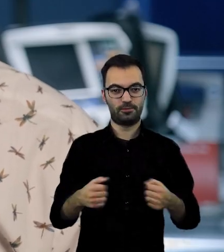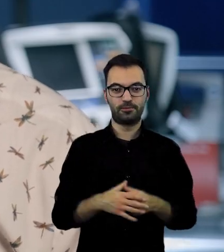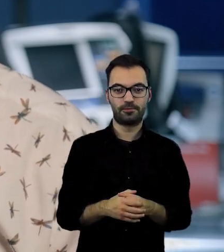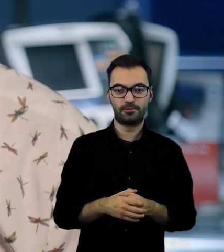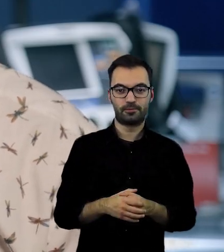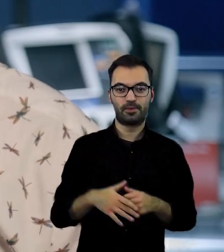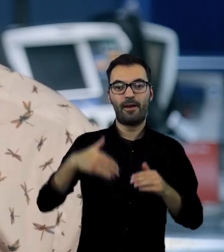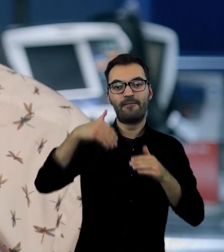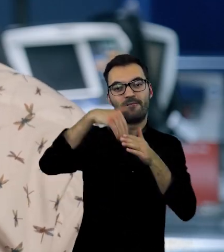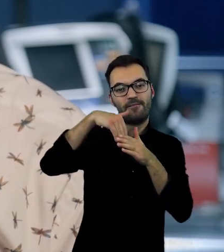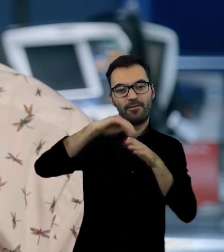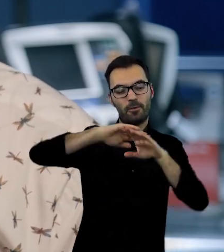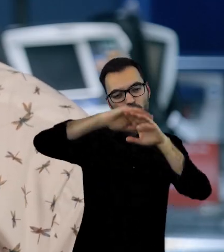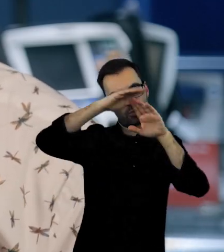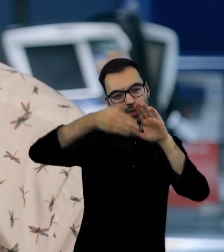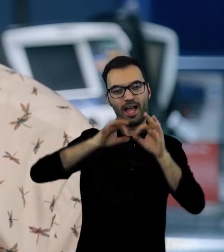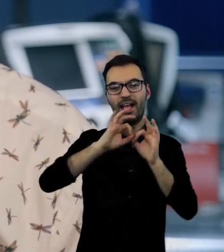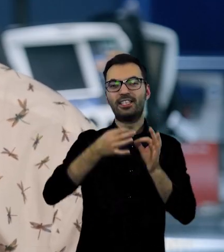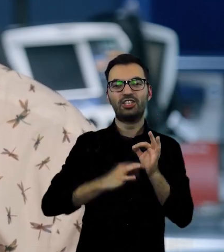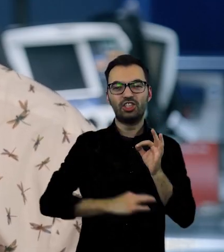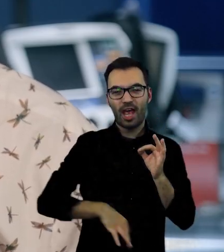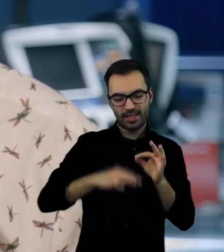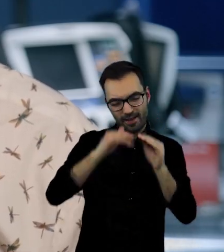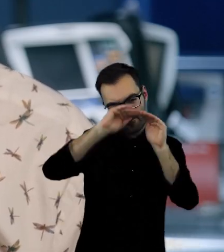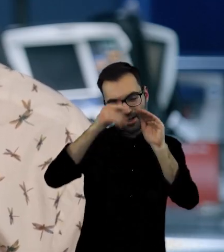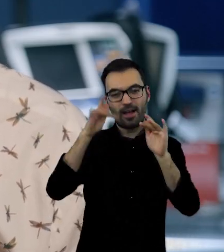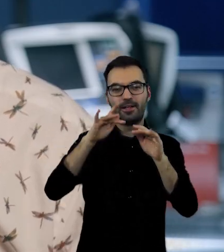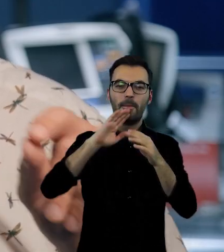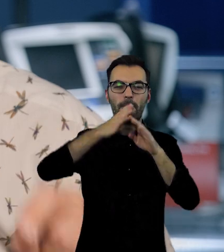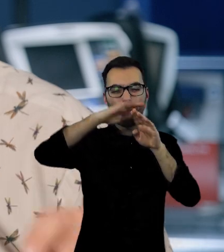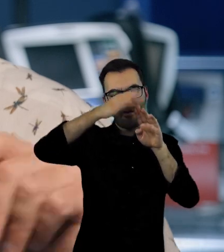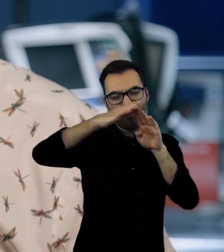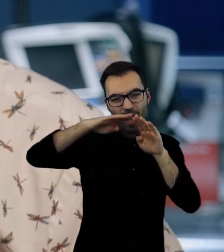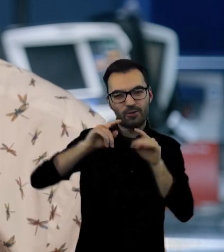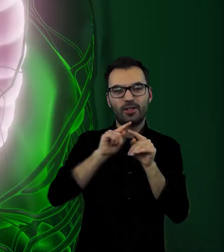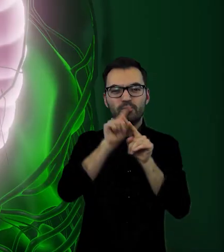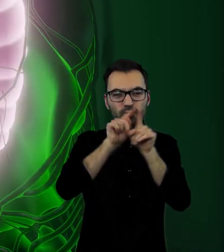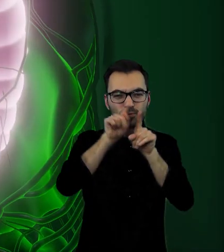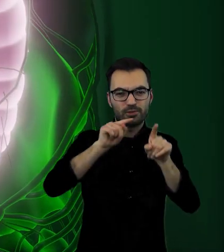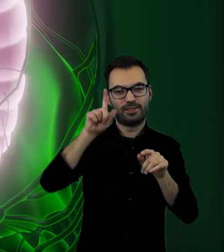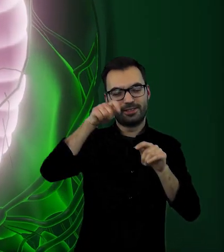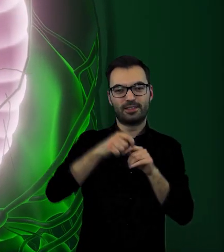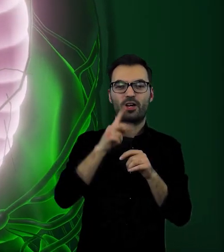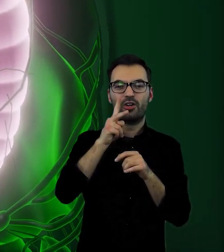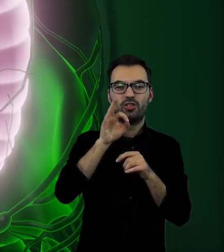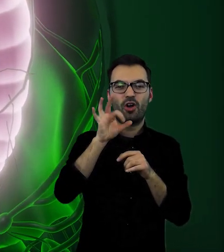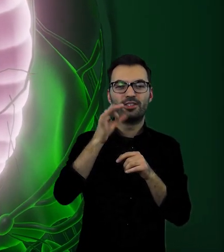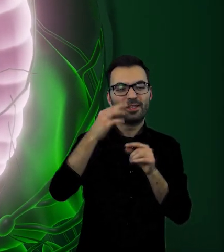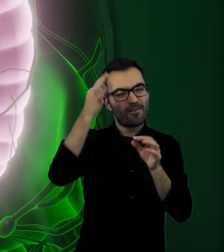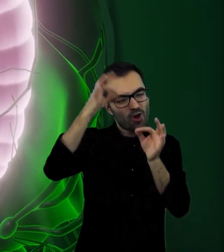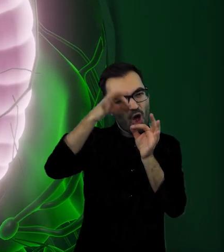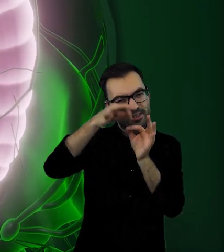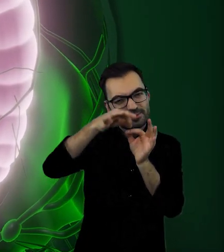wpływem trawione są ostatecznie substancje takie jak cukry, białka i tłuszcze. To tutaj odbywa się wchłanianie, odbywa się